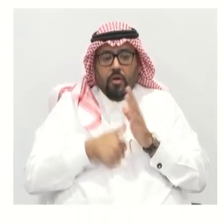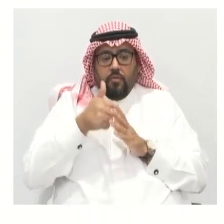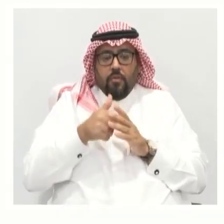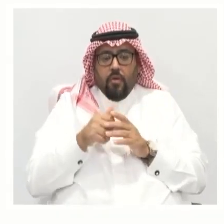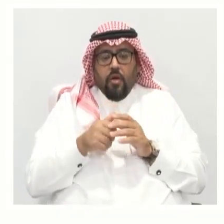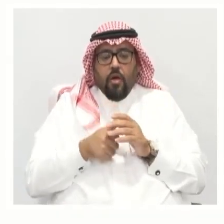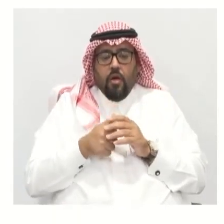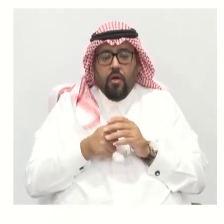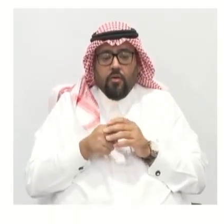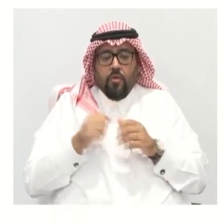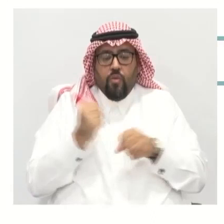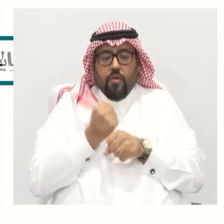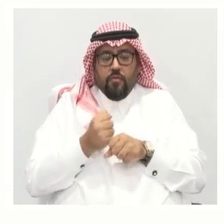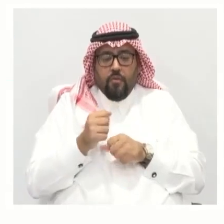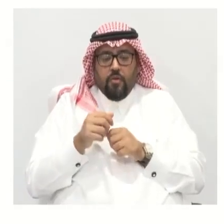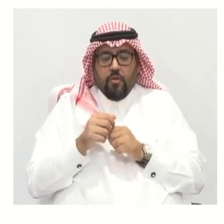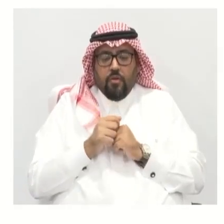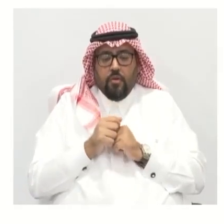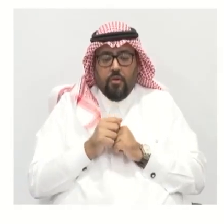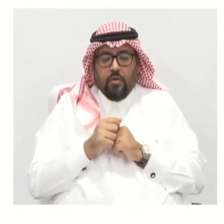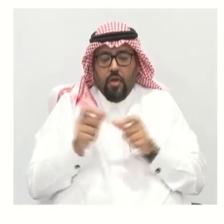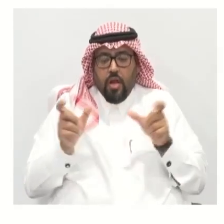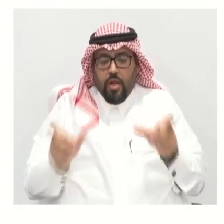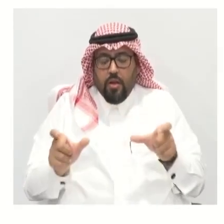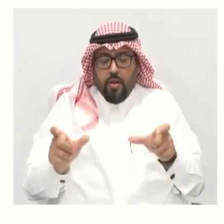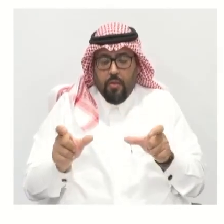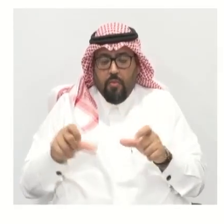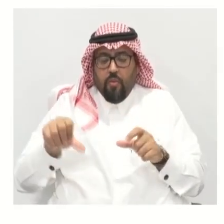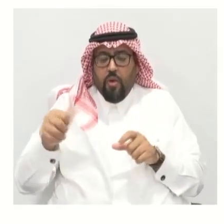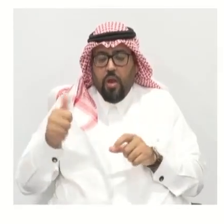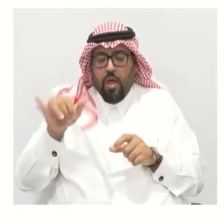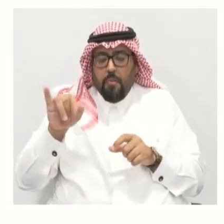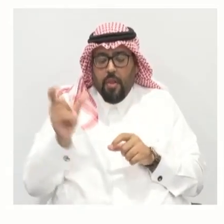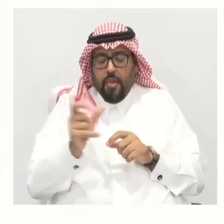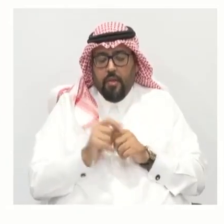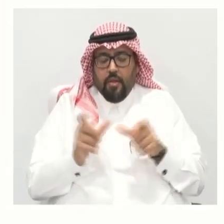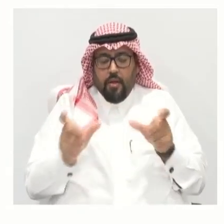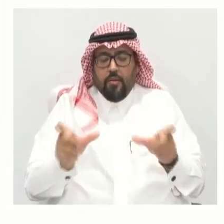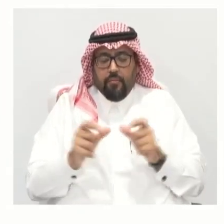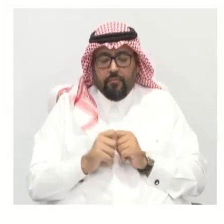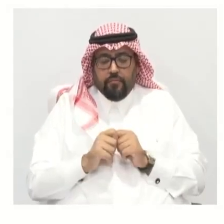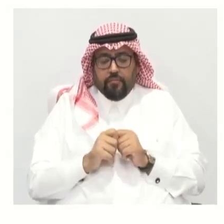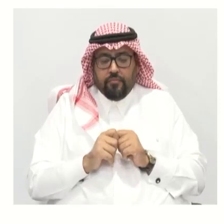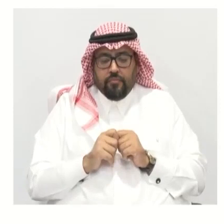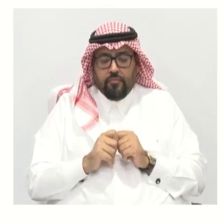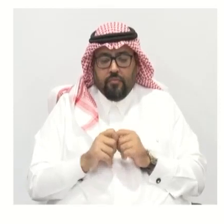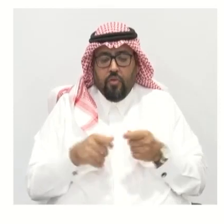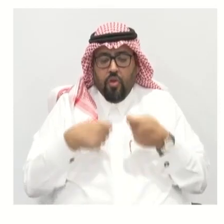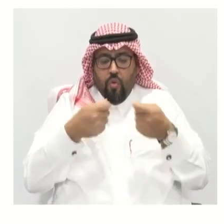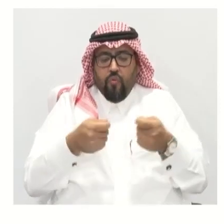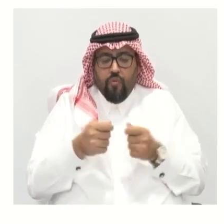وظائف مؤسسات الدوله الحمايه والامن ايضا نعم